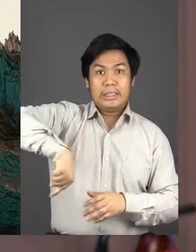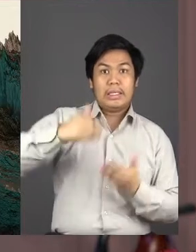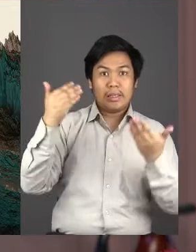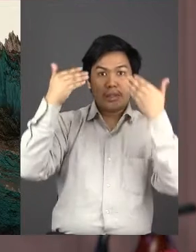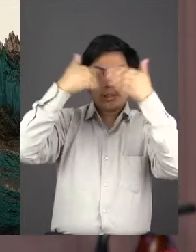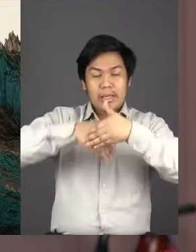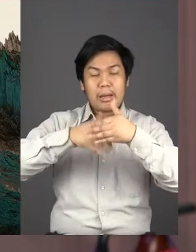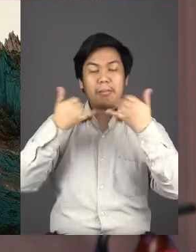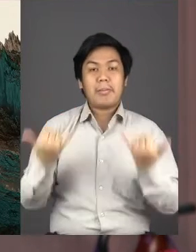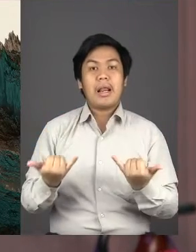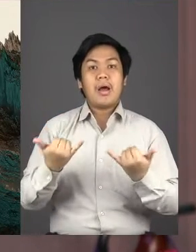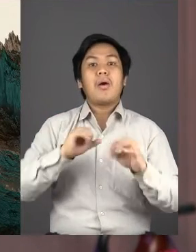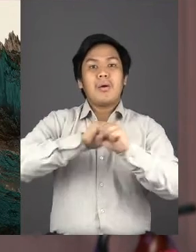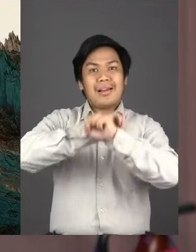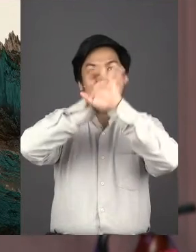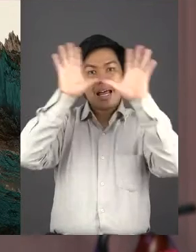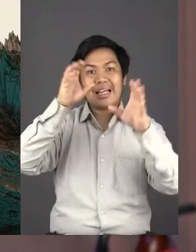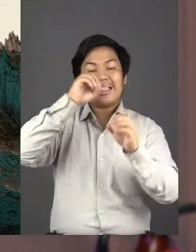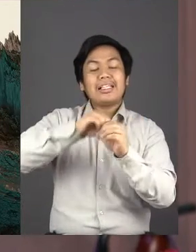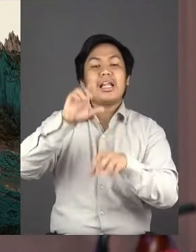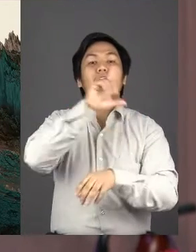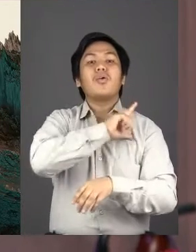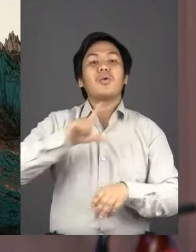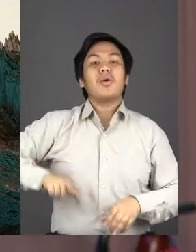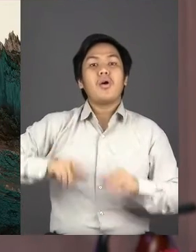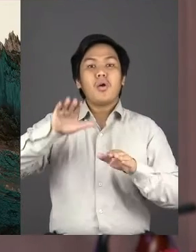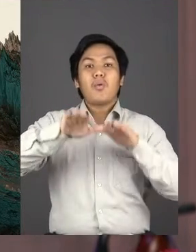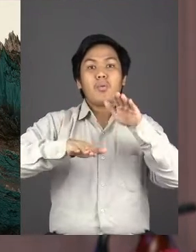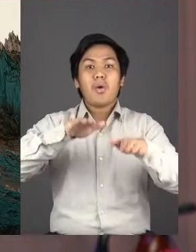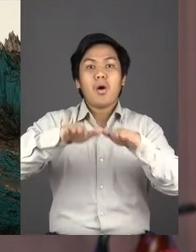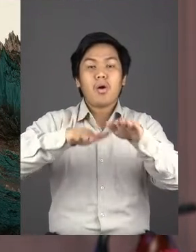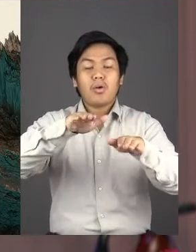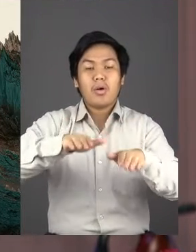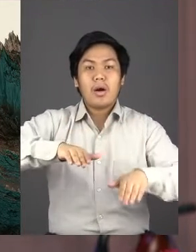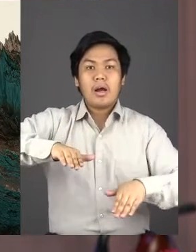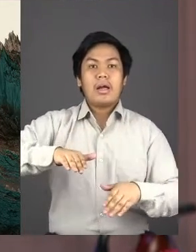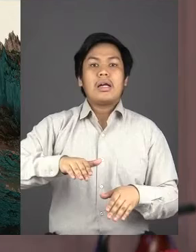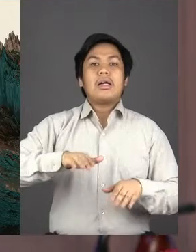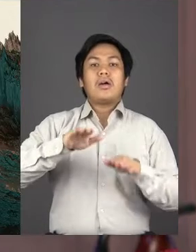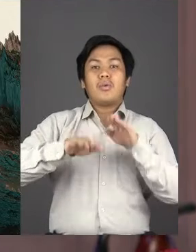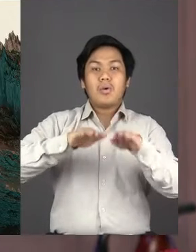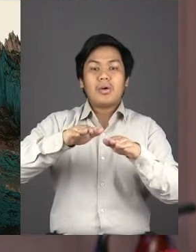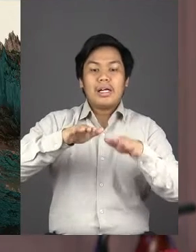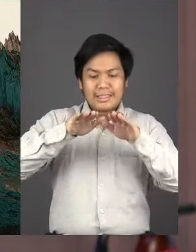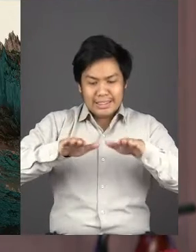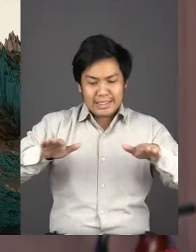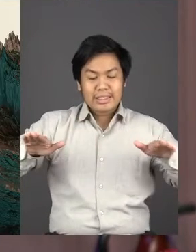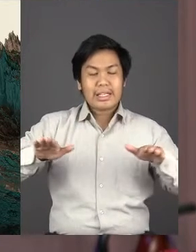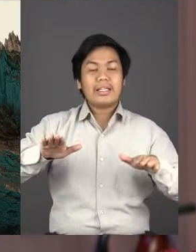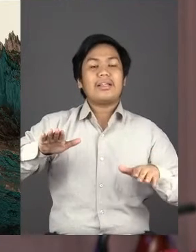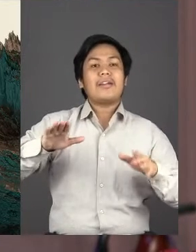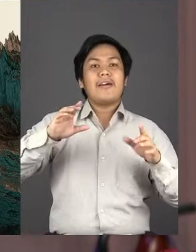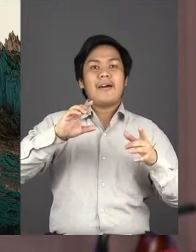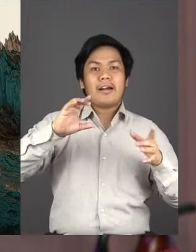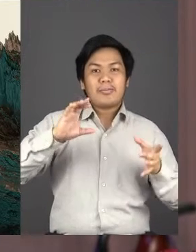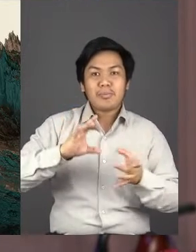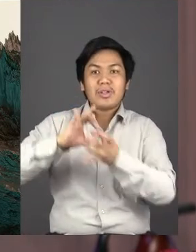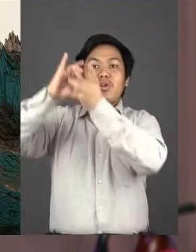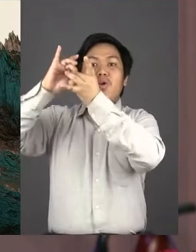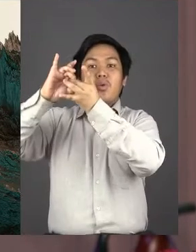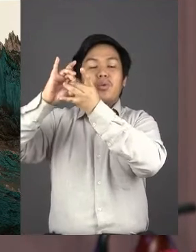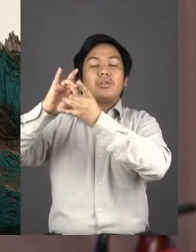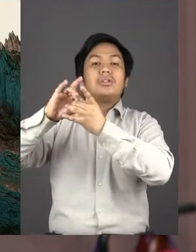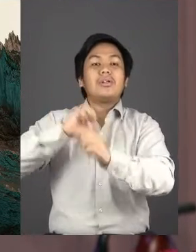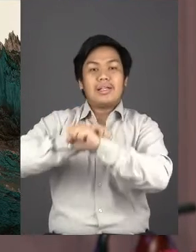but now you are light in the Lord. Walk as children of light. Kaya ang pagtawag po